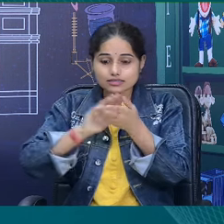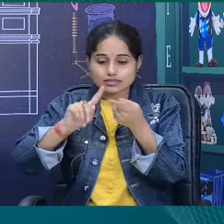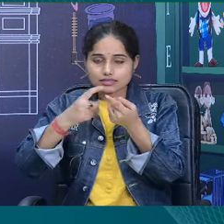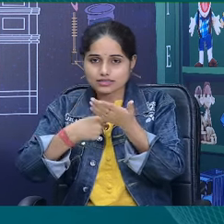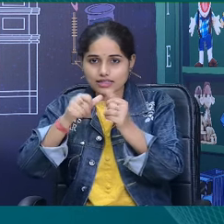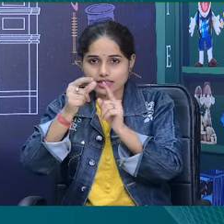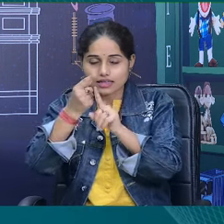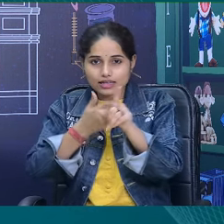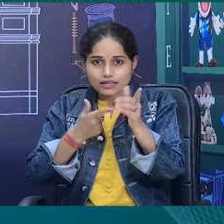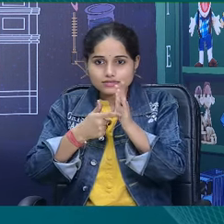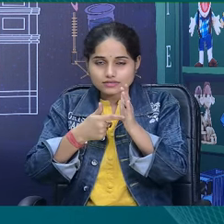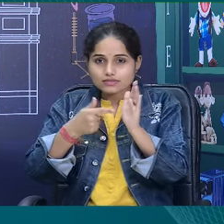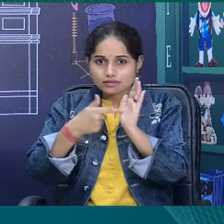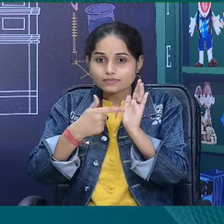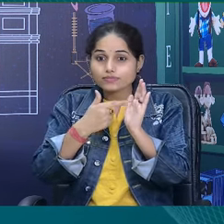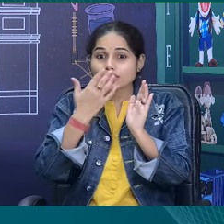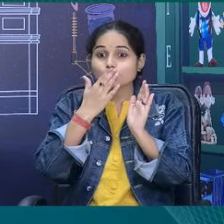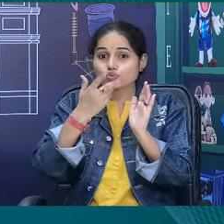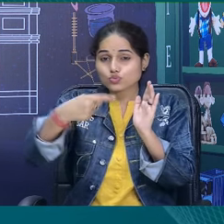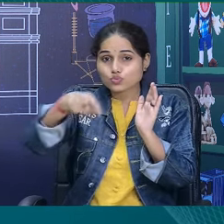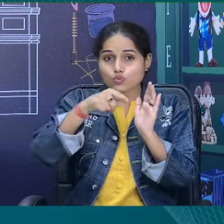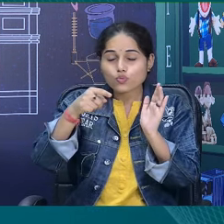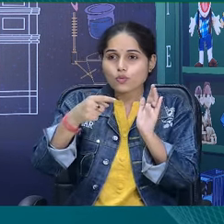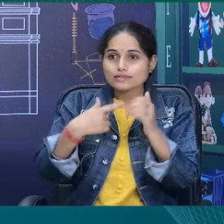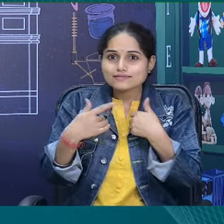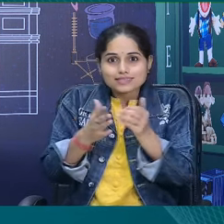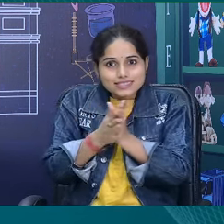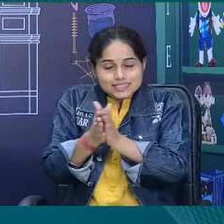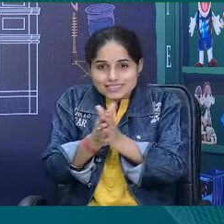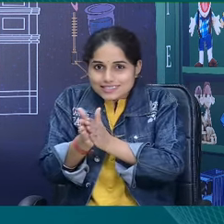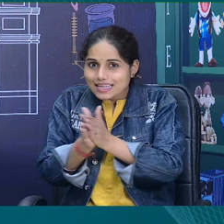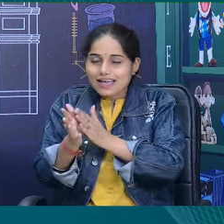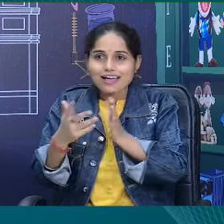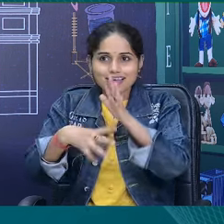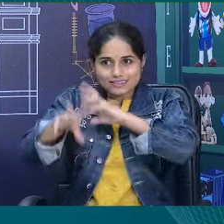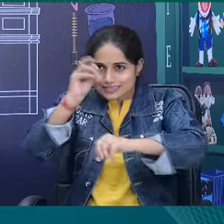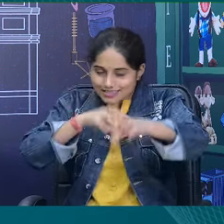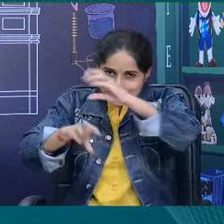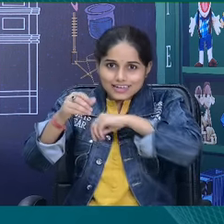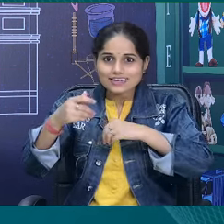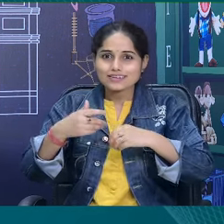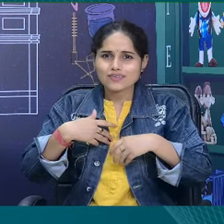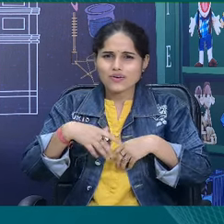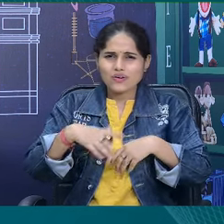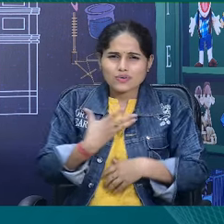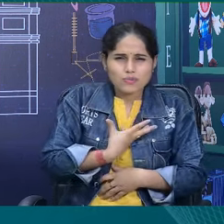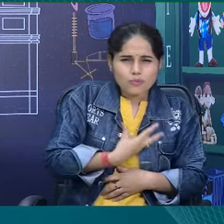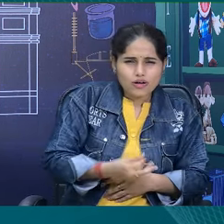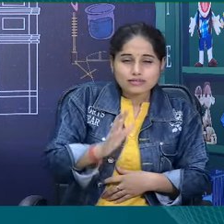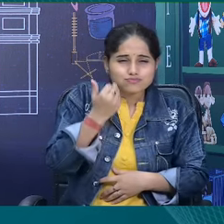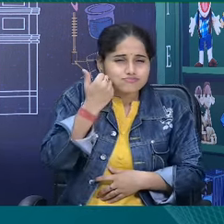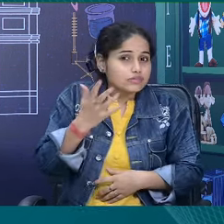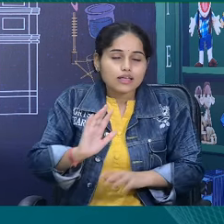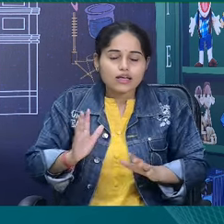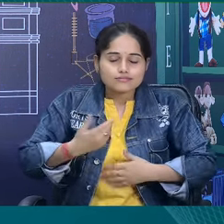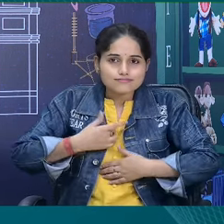जो एक एकरूपता है मोनोटोनी है वह ब्रेक होगी और उनमें जो क्रिएटिविटी है और हो सकता है जो इस दौरान उन्होंने सीखा है